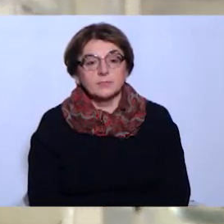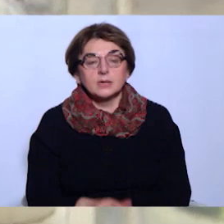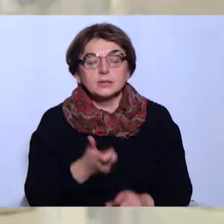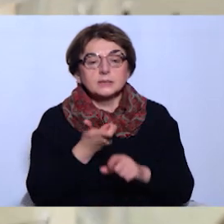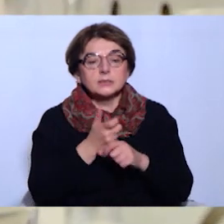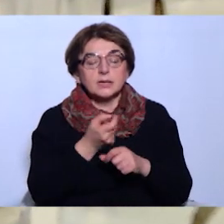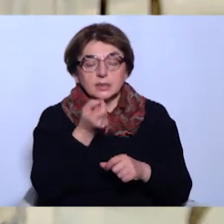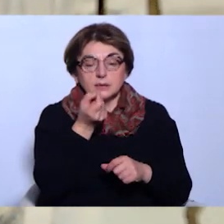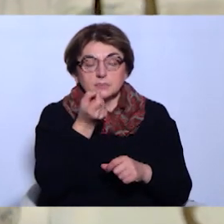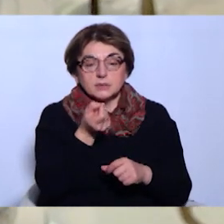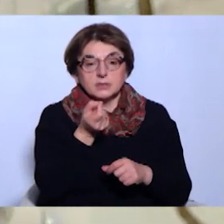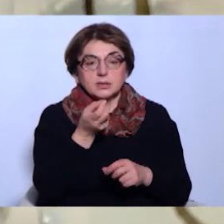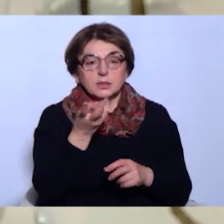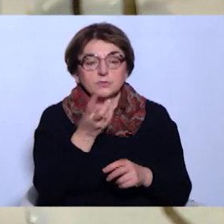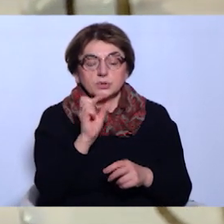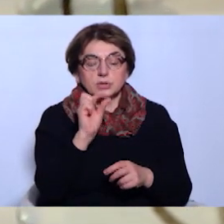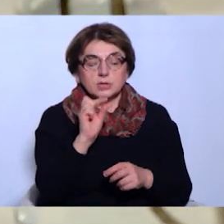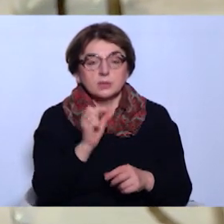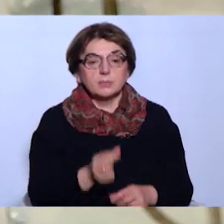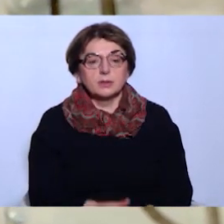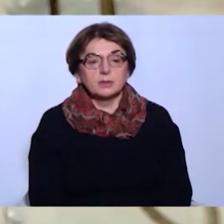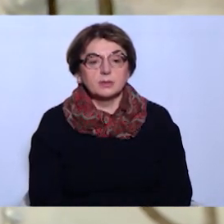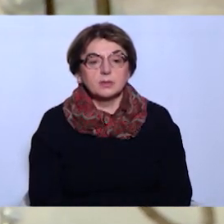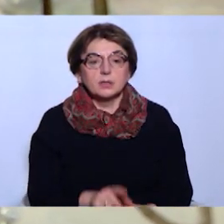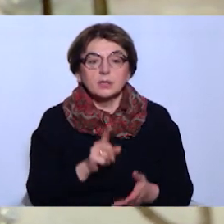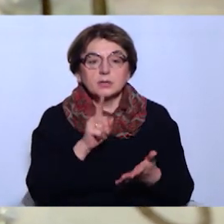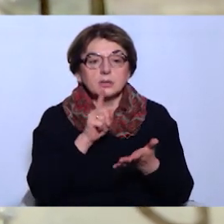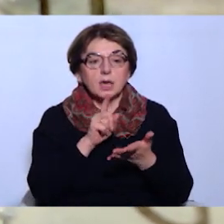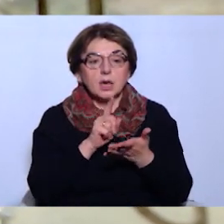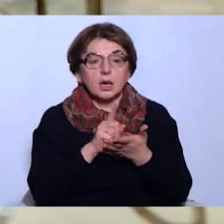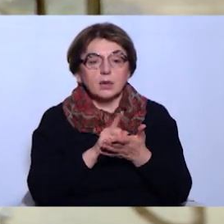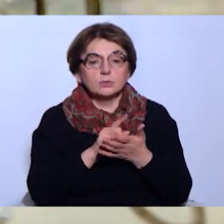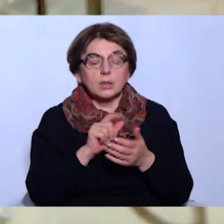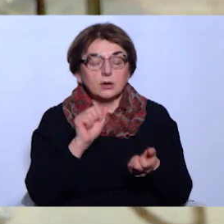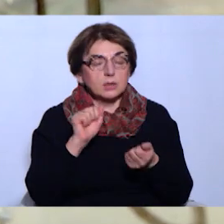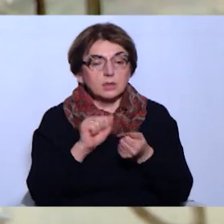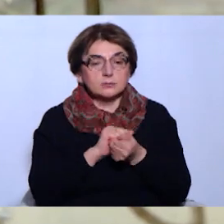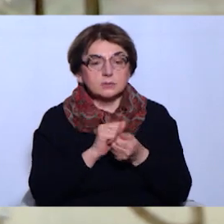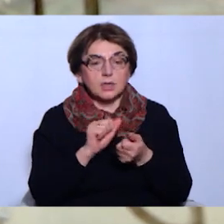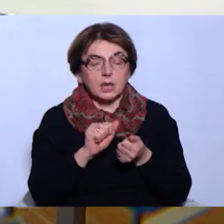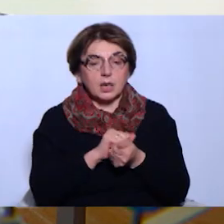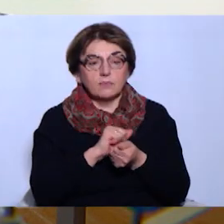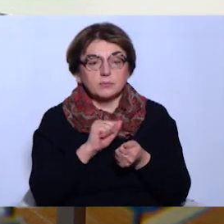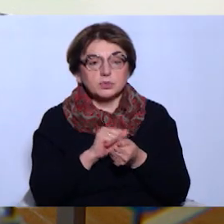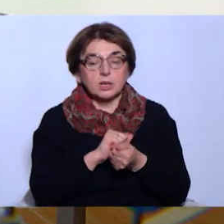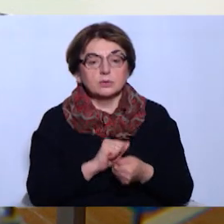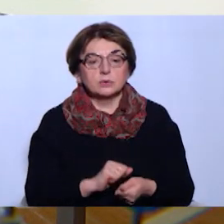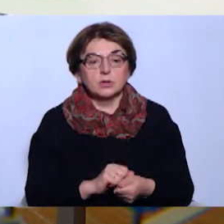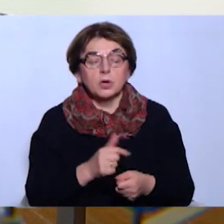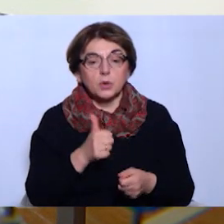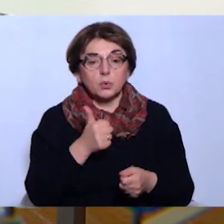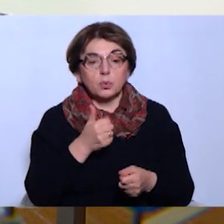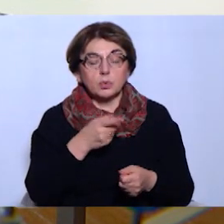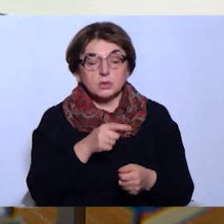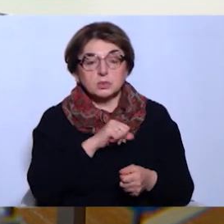გვინდა ძალიან ცირე ზომის ნაჭერი, ეს აუცილებლად უნდა შევამშრალოთ და ალბათ გაგიკვირდა კიდევაც,